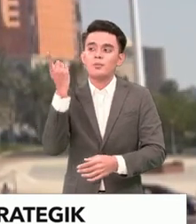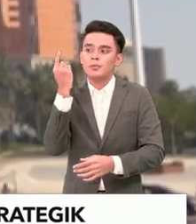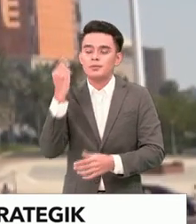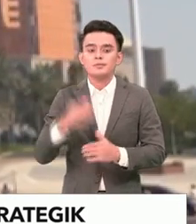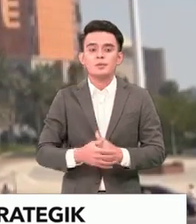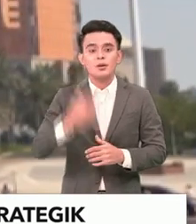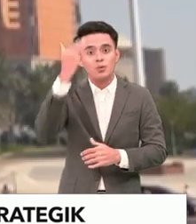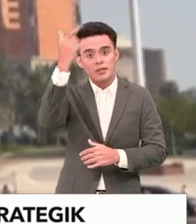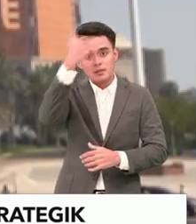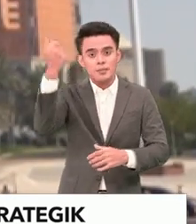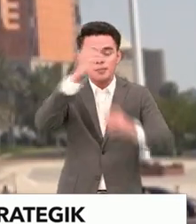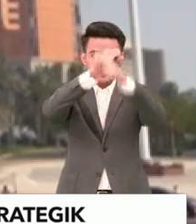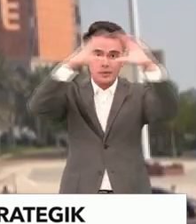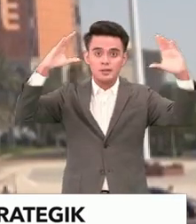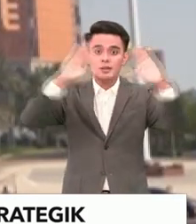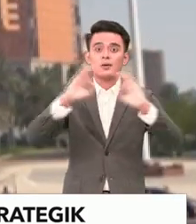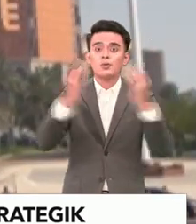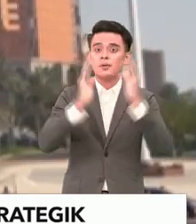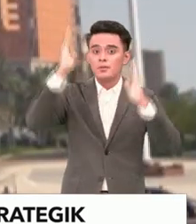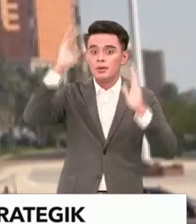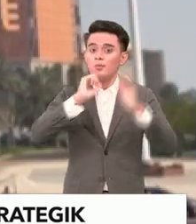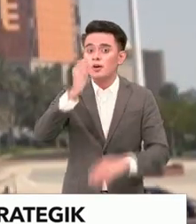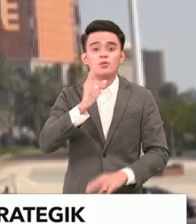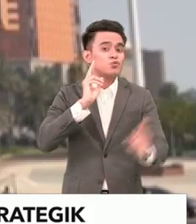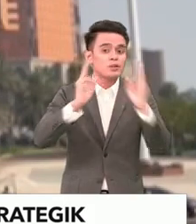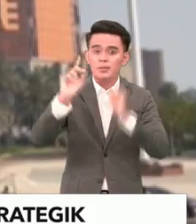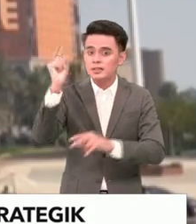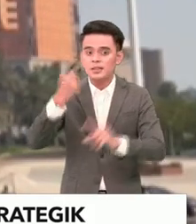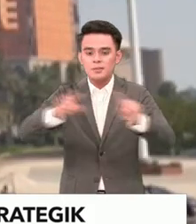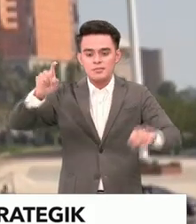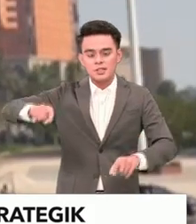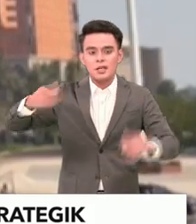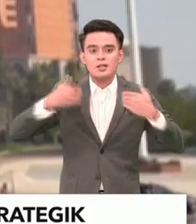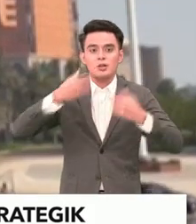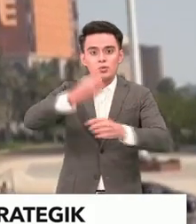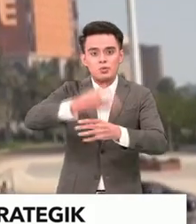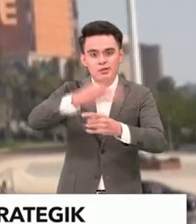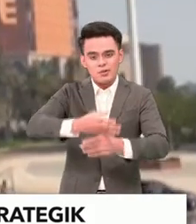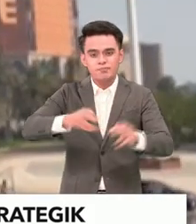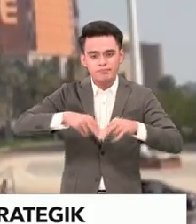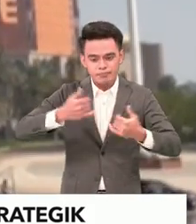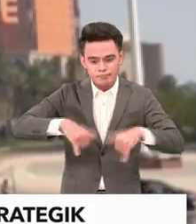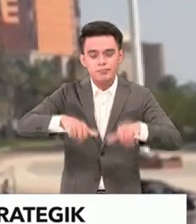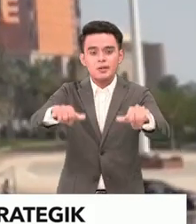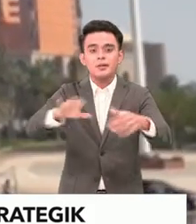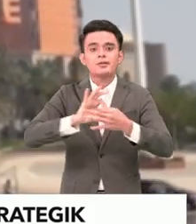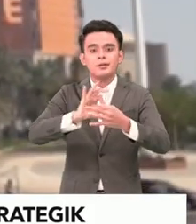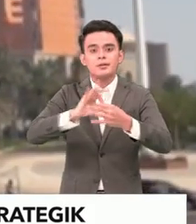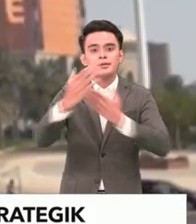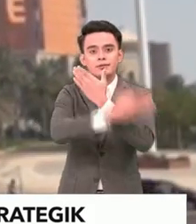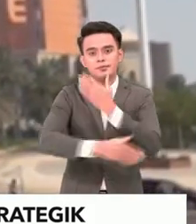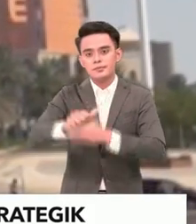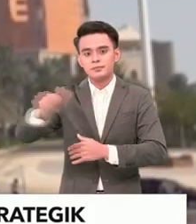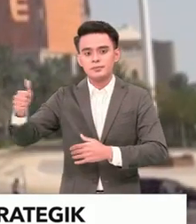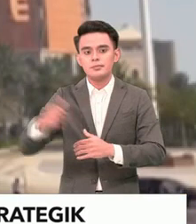karena aspirasi negara itu bukan sekadar ucapan saja tetapi memerlukan use berterusan dan kerjasama dengan negara-negara